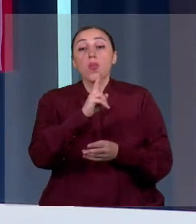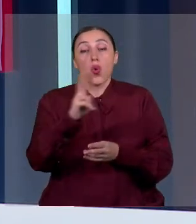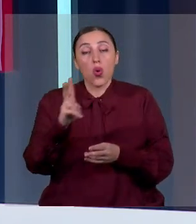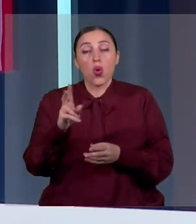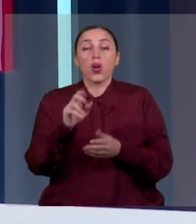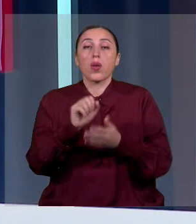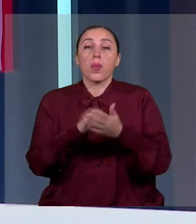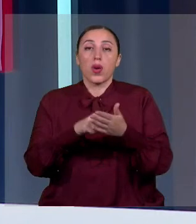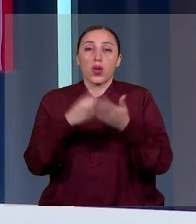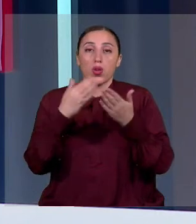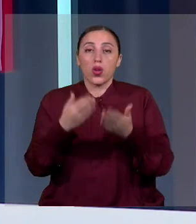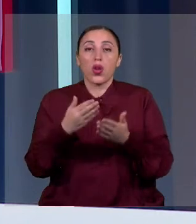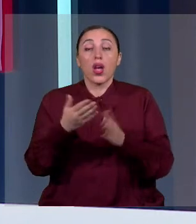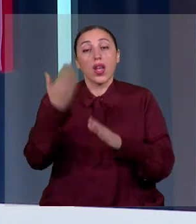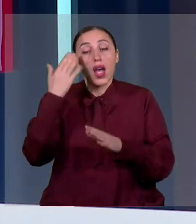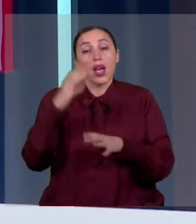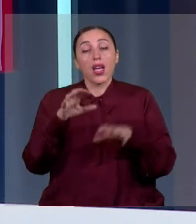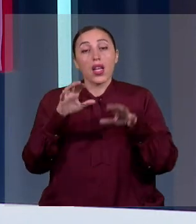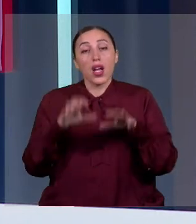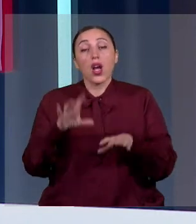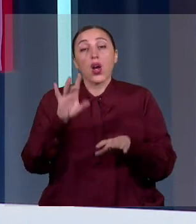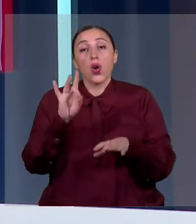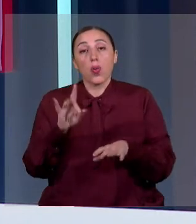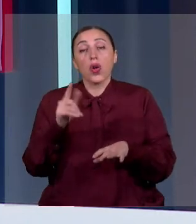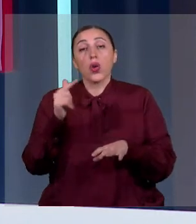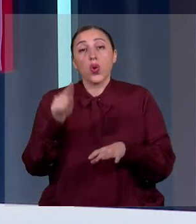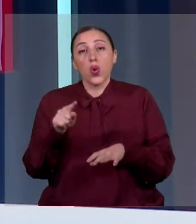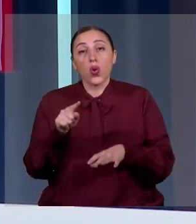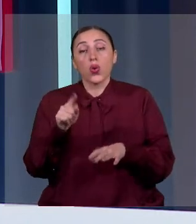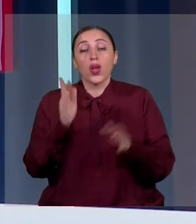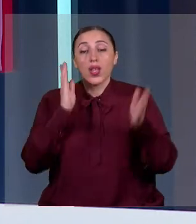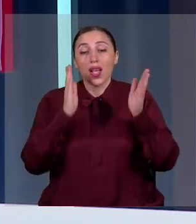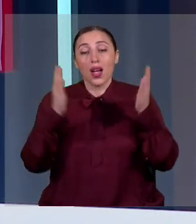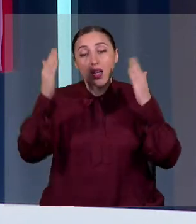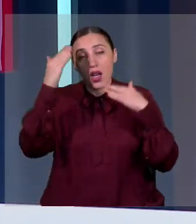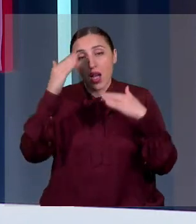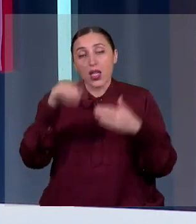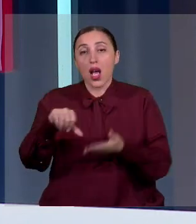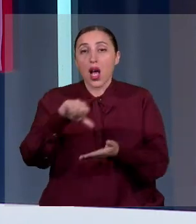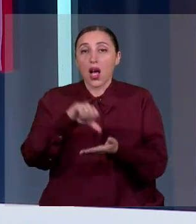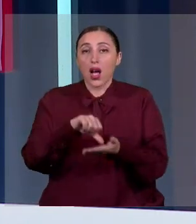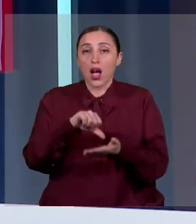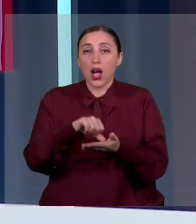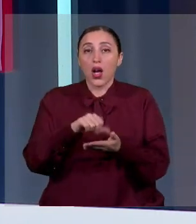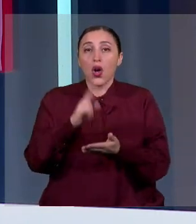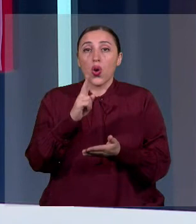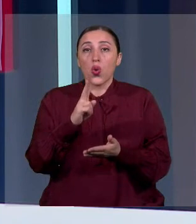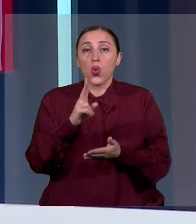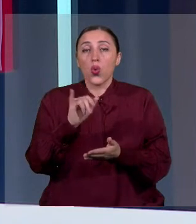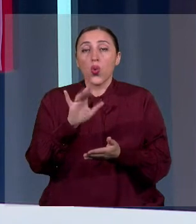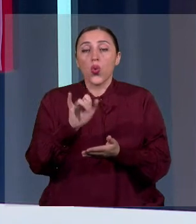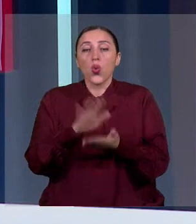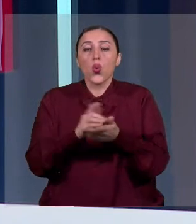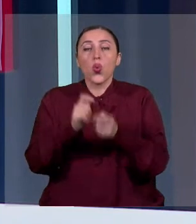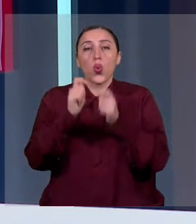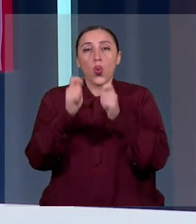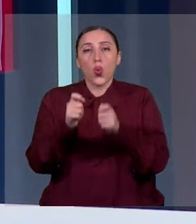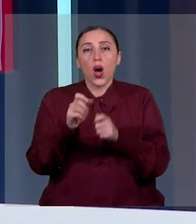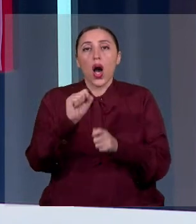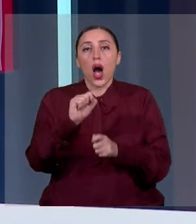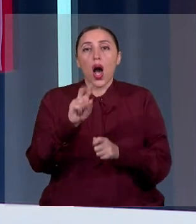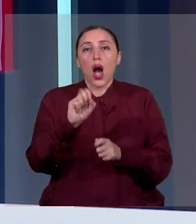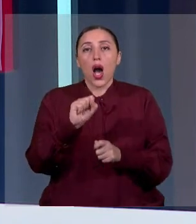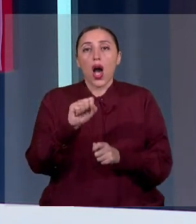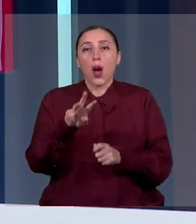միակ մեղադրյալը նախկին նախագահ Ռոբերտ Քոչարյանի թեկնածուի անդամներից Կուկու Մականունով հայտնի